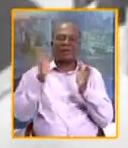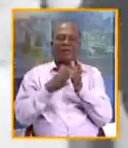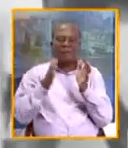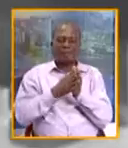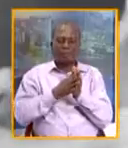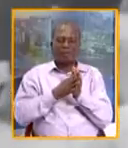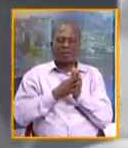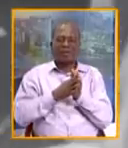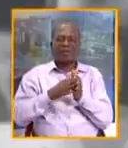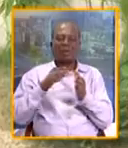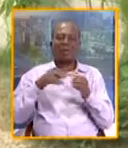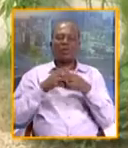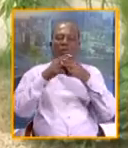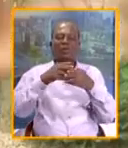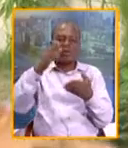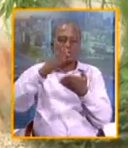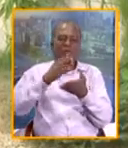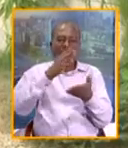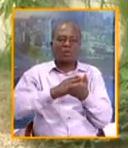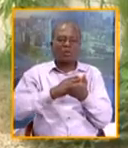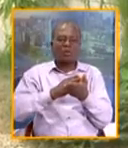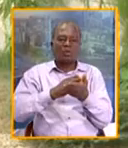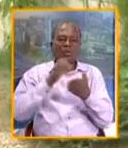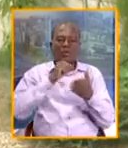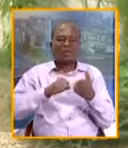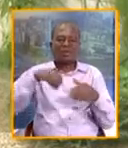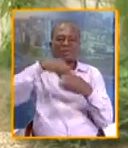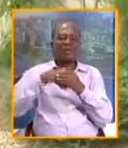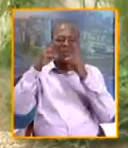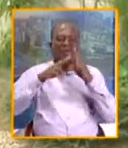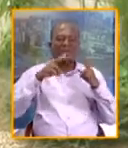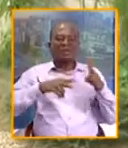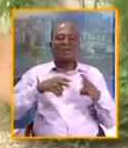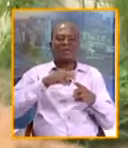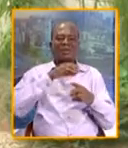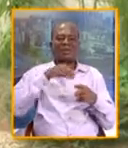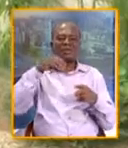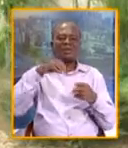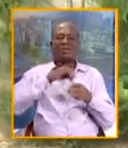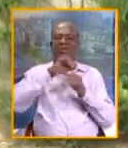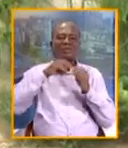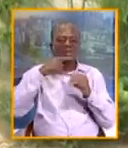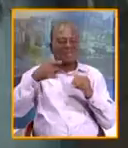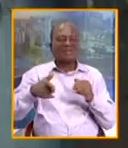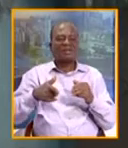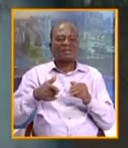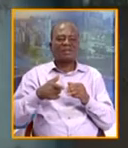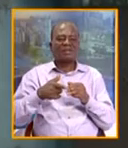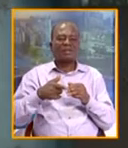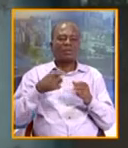cours d'adultes des centres d'éducation dans la ville ait tous un dock tout ça c'était inculquer aux populations